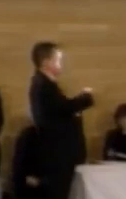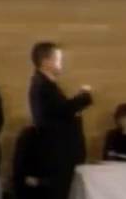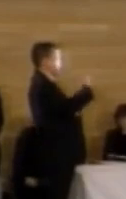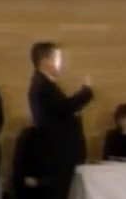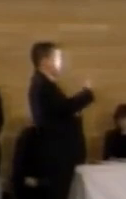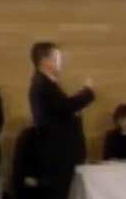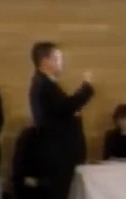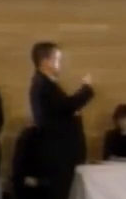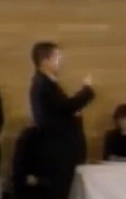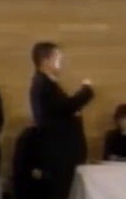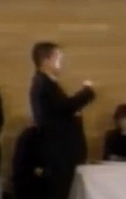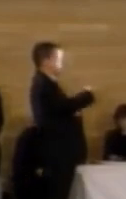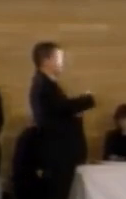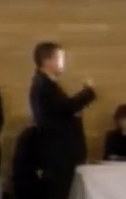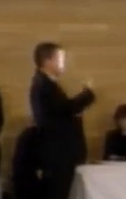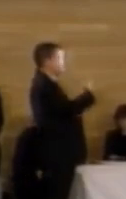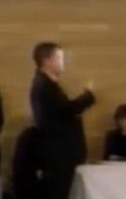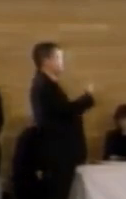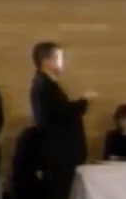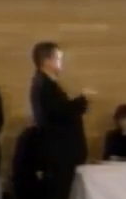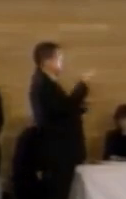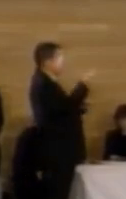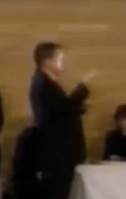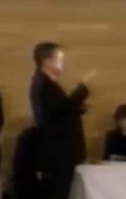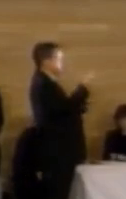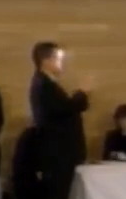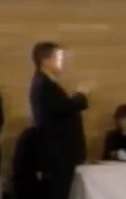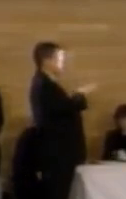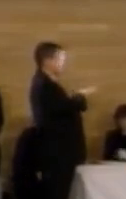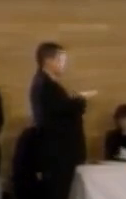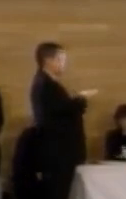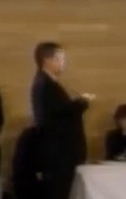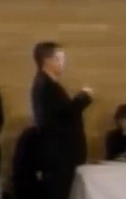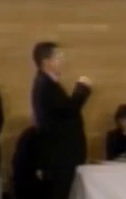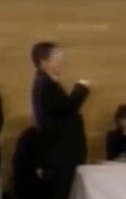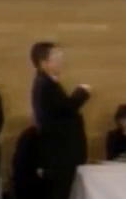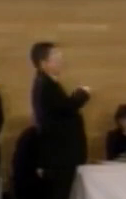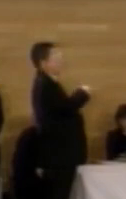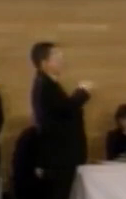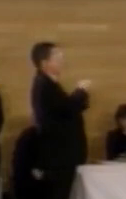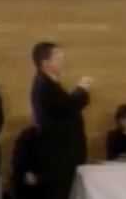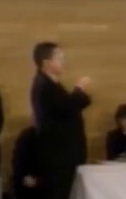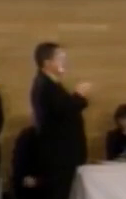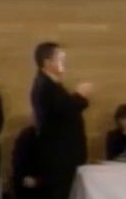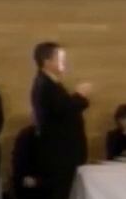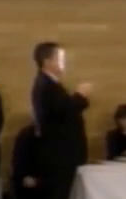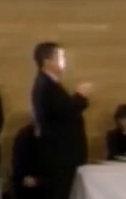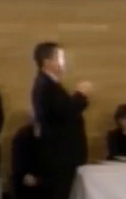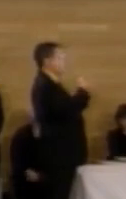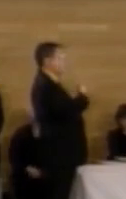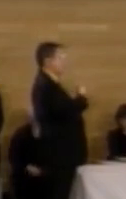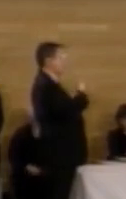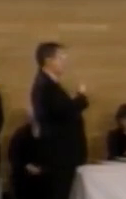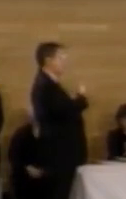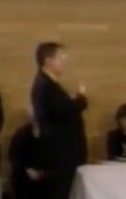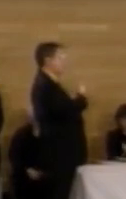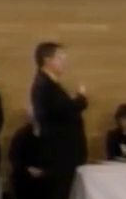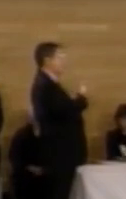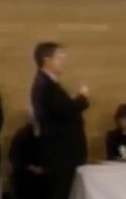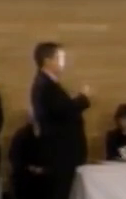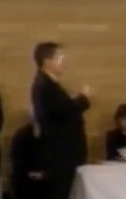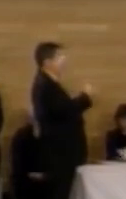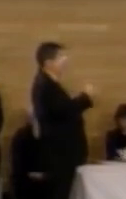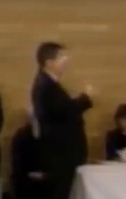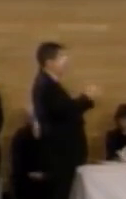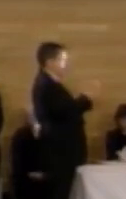超える尊い命が奪われ、ここ大槌町でも多くのかけがえのない命が失われ